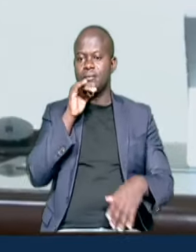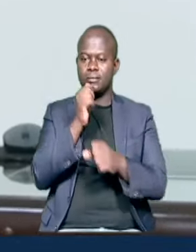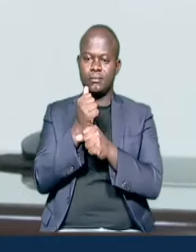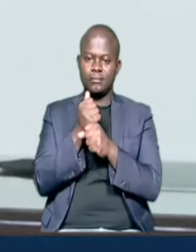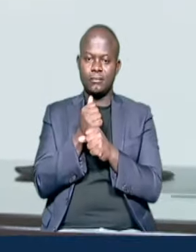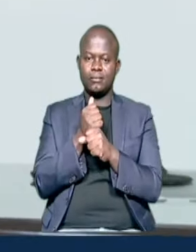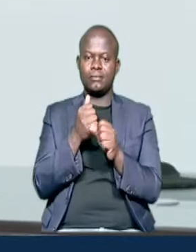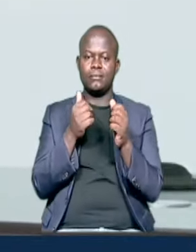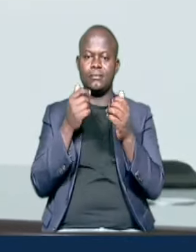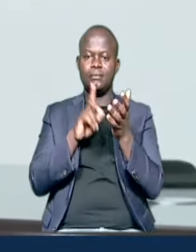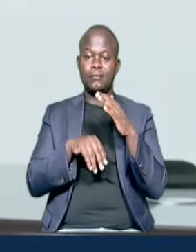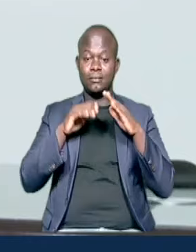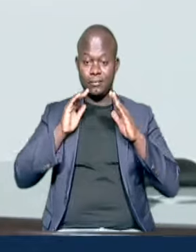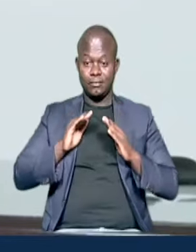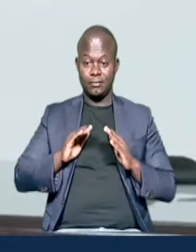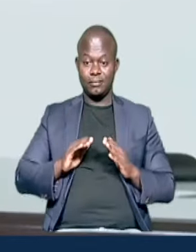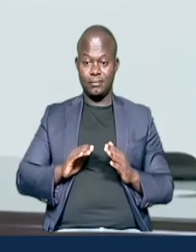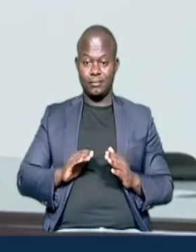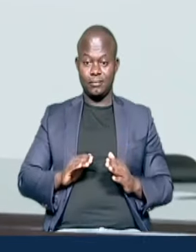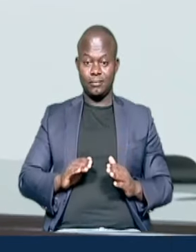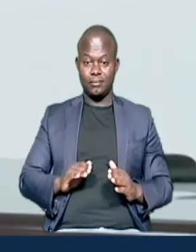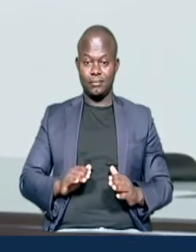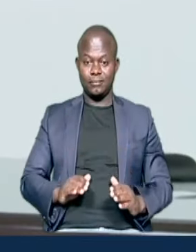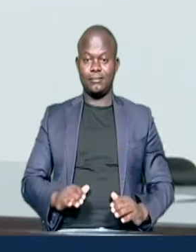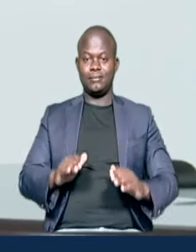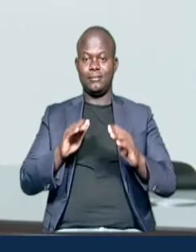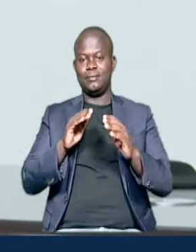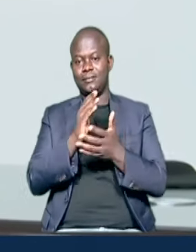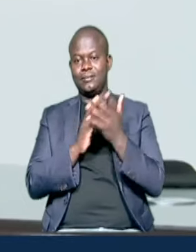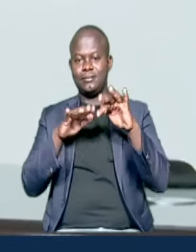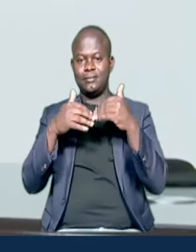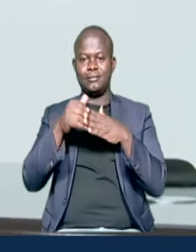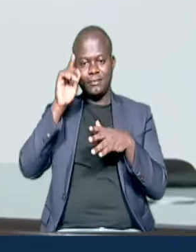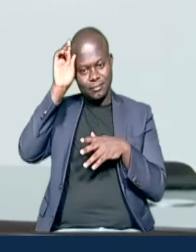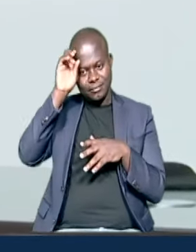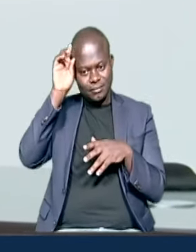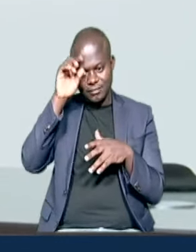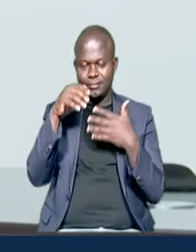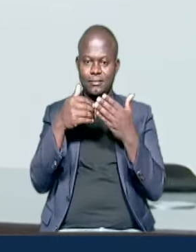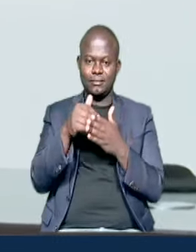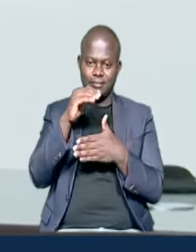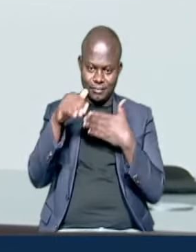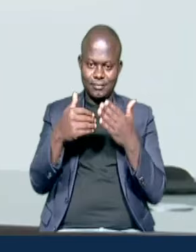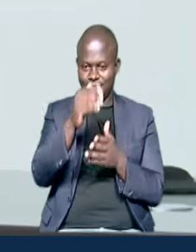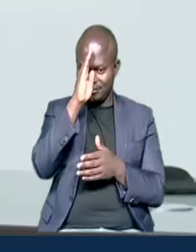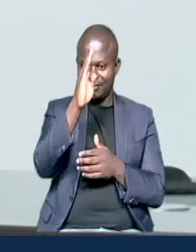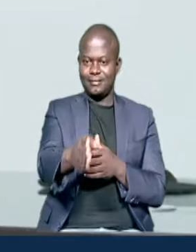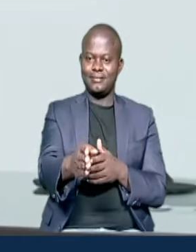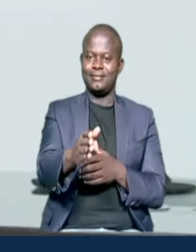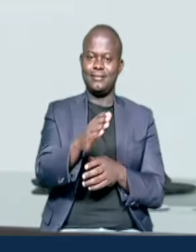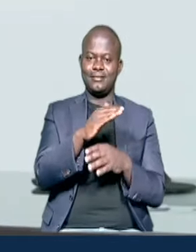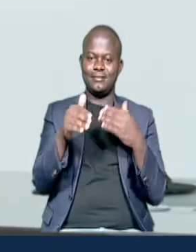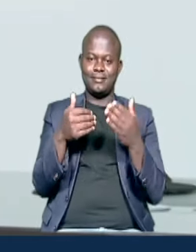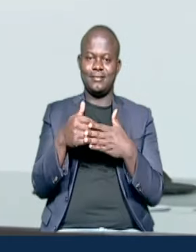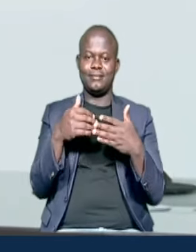niki kikuruhura mu mutwe nawe ugira wenda urumva hari uko nto abantu bajya batekereza bati burya byose babiri ku murongo cyane namwe